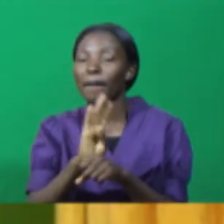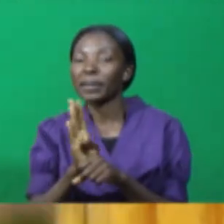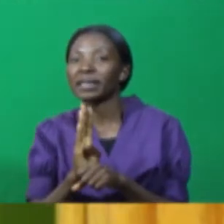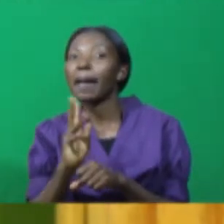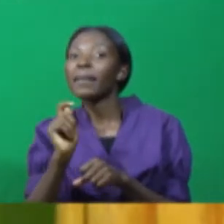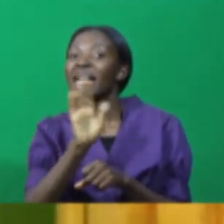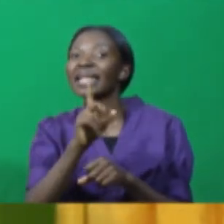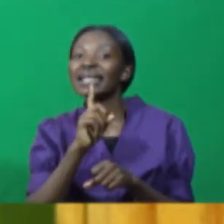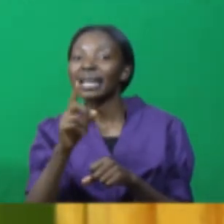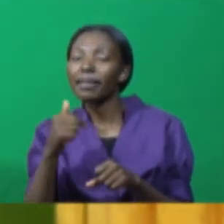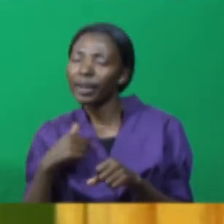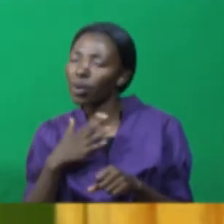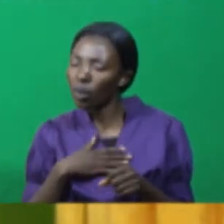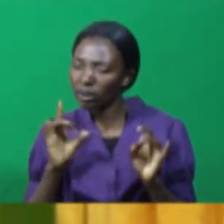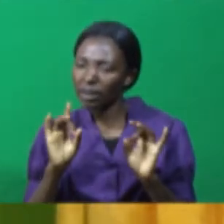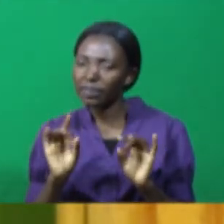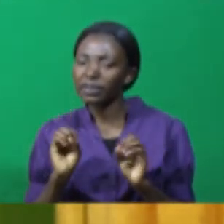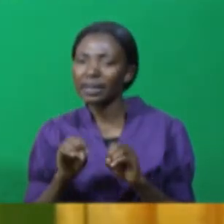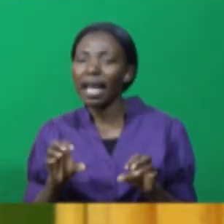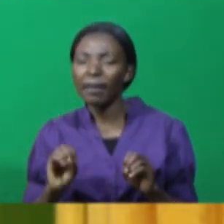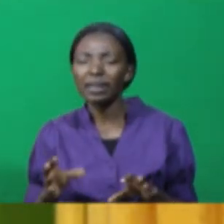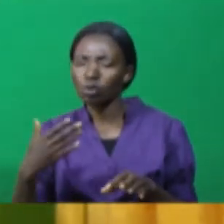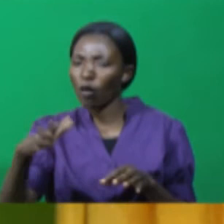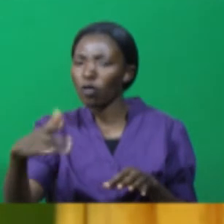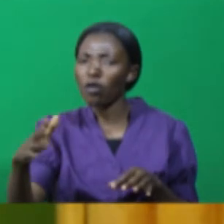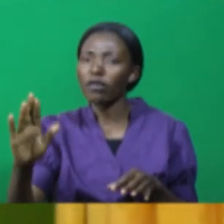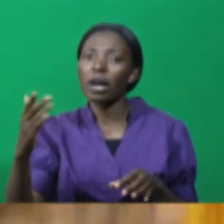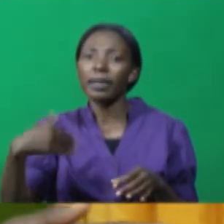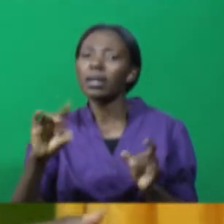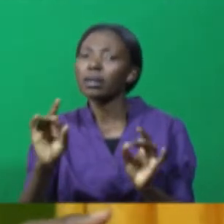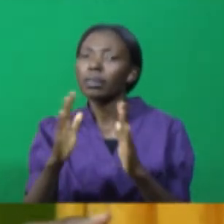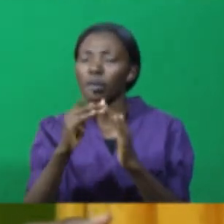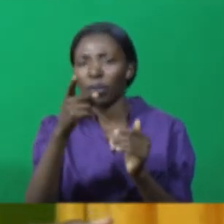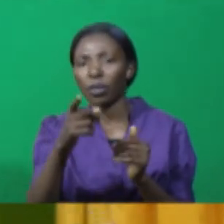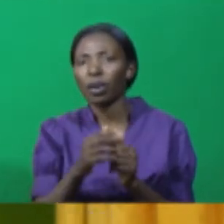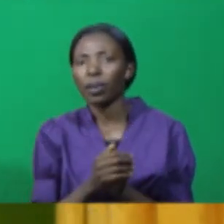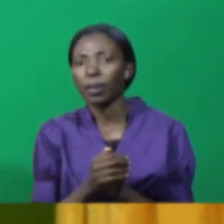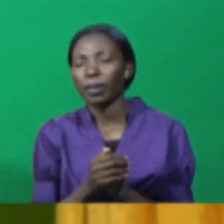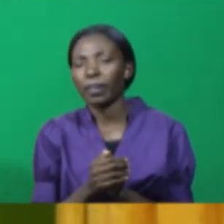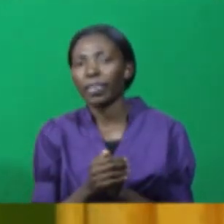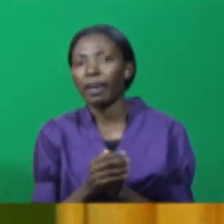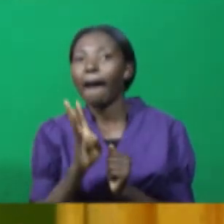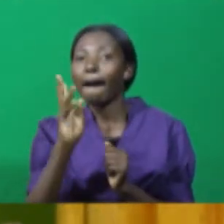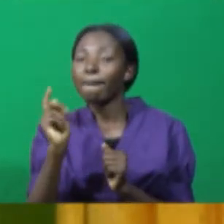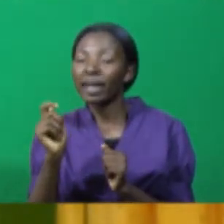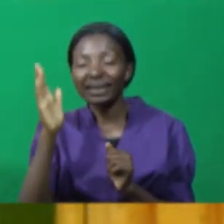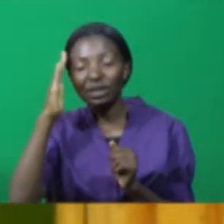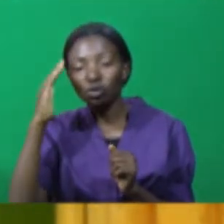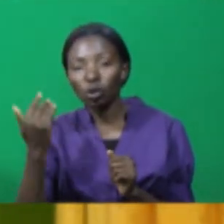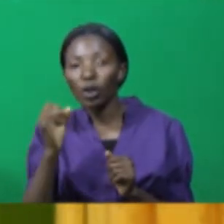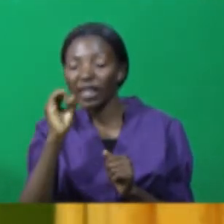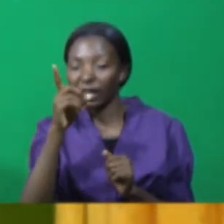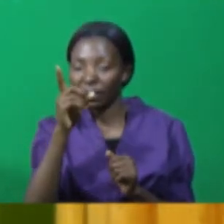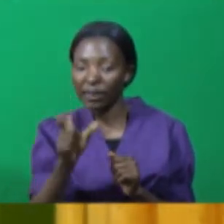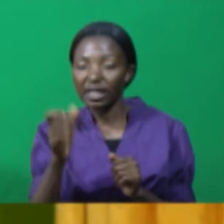vanototika akaona munhu anoti ndoda kuchengeta sabata ini anomudzinga unonoitira kumba kwa mayako. Umudzinga pakabari. Asingaziye kuti munhu